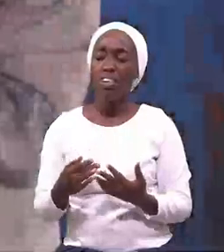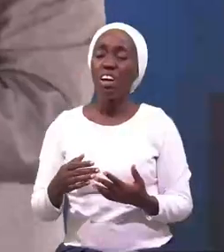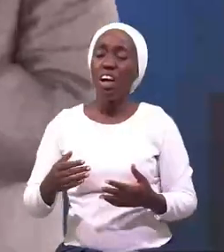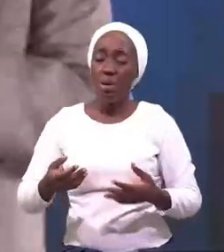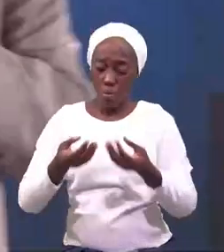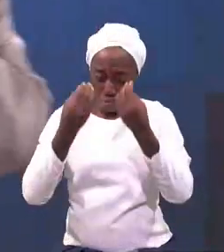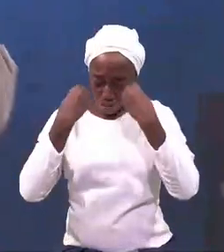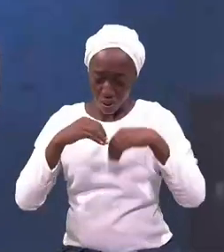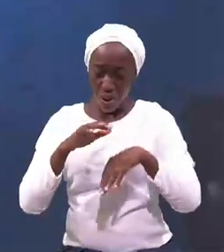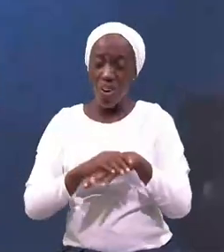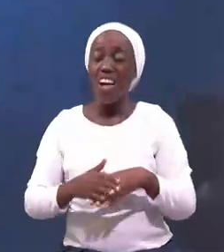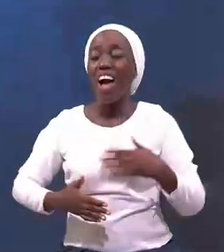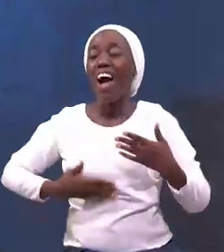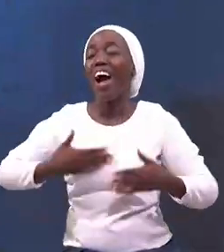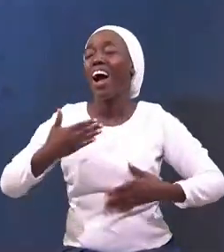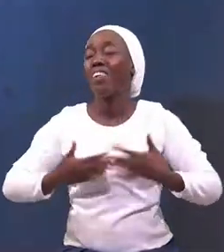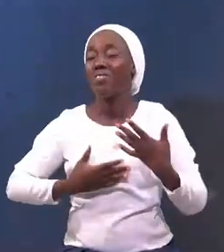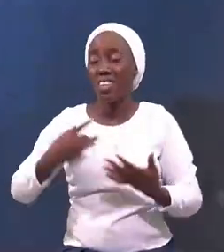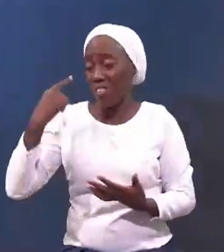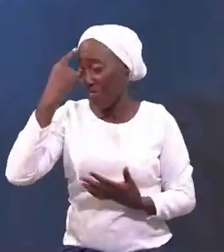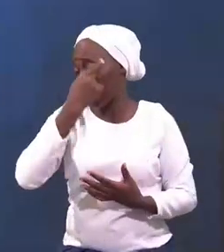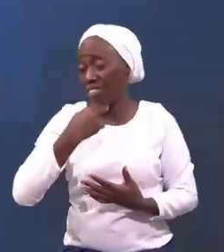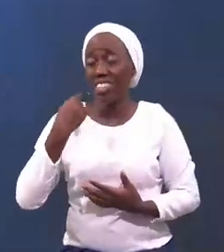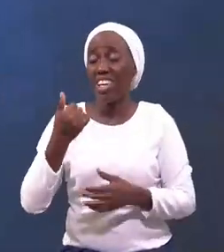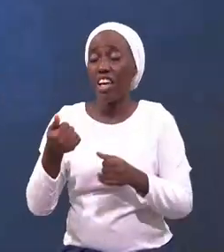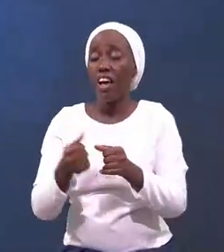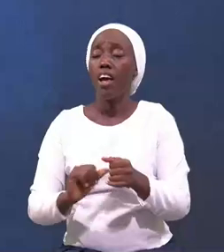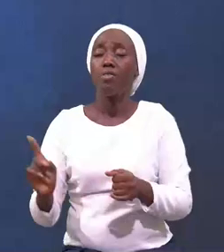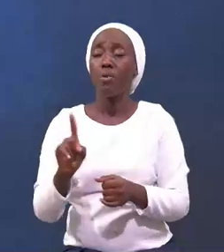Aie un visage rayonnant. Et partout tu iras.